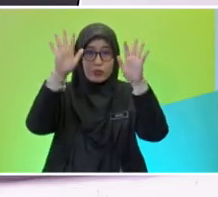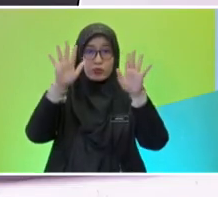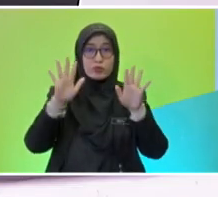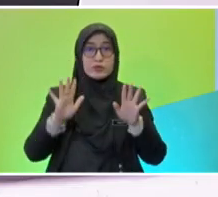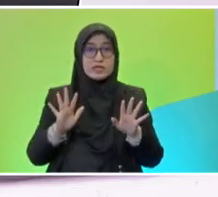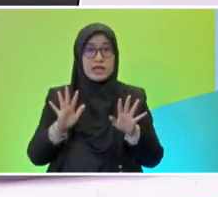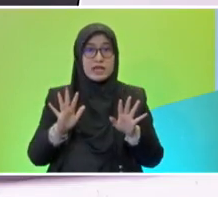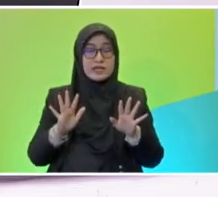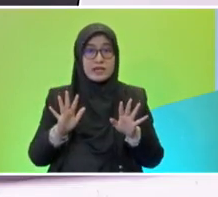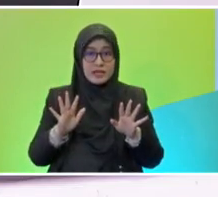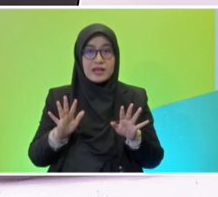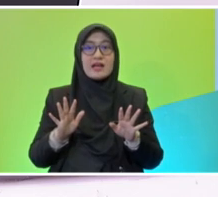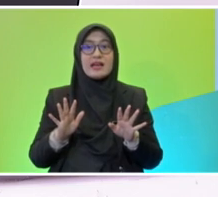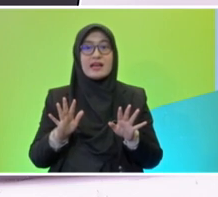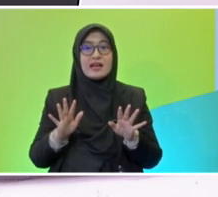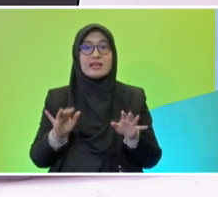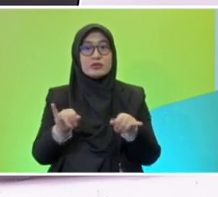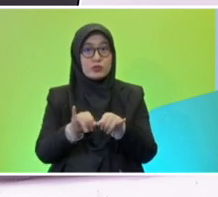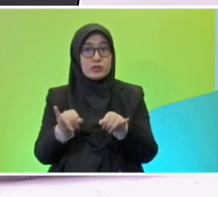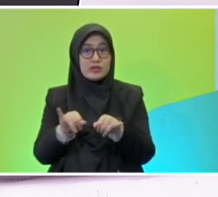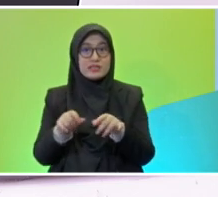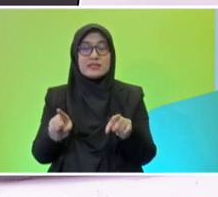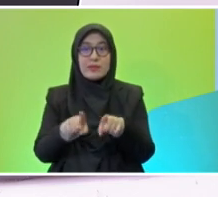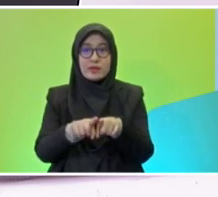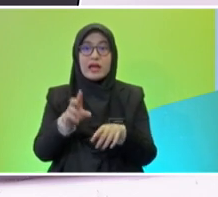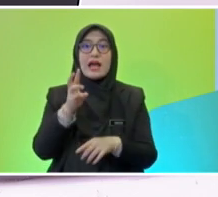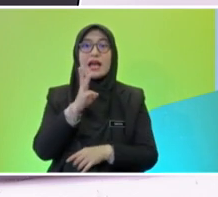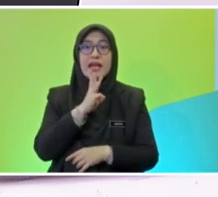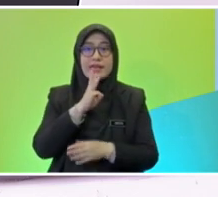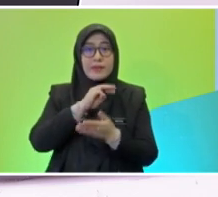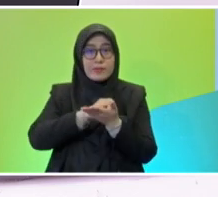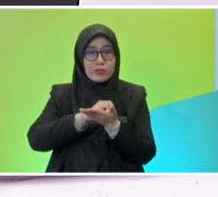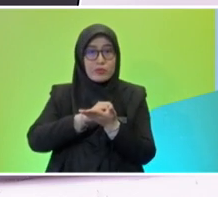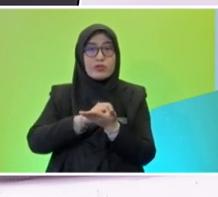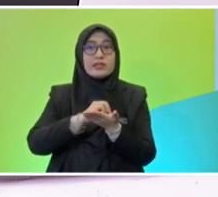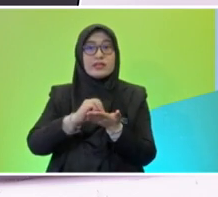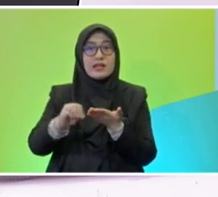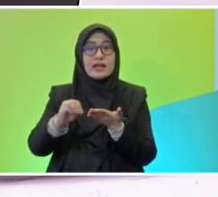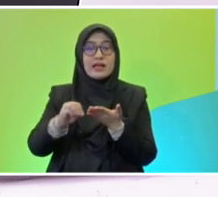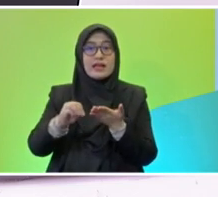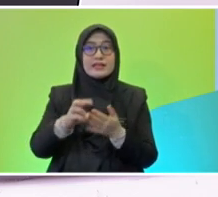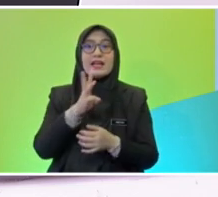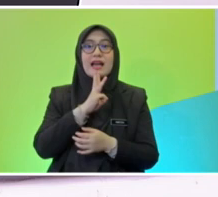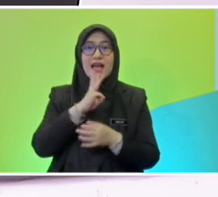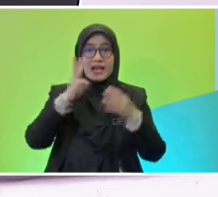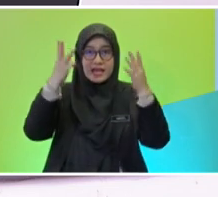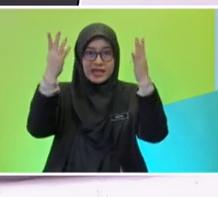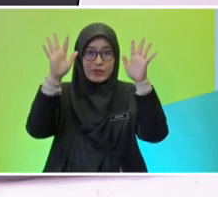adalah air mutlak air hujan juga adalah air air mutlak apa